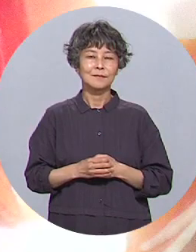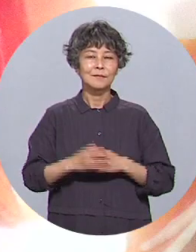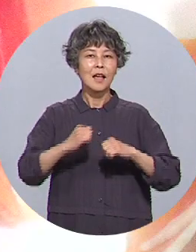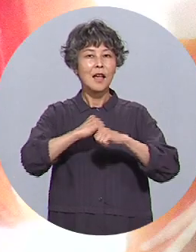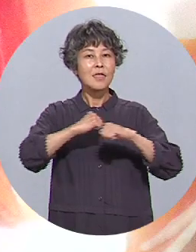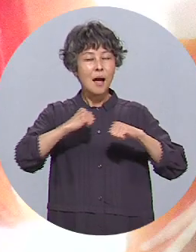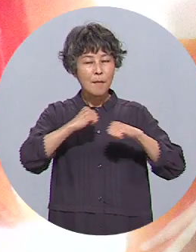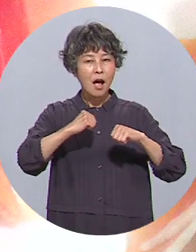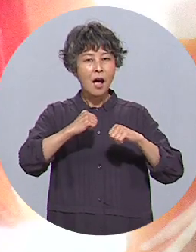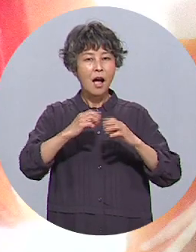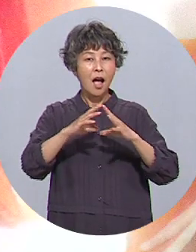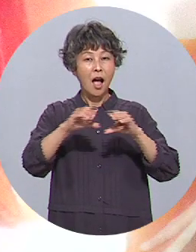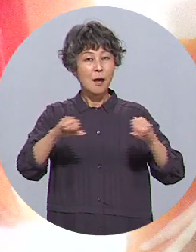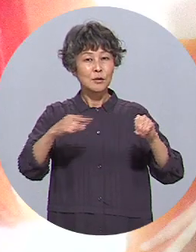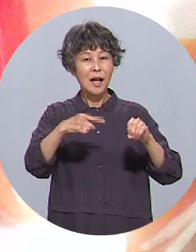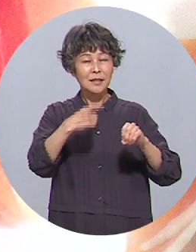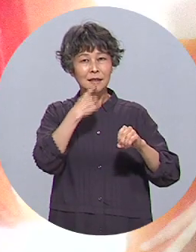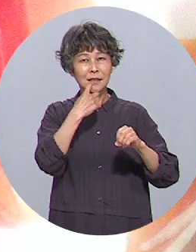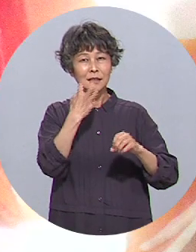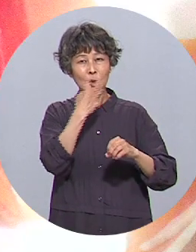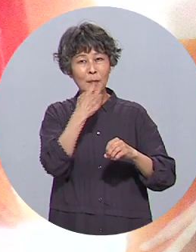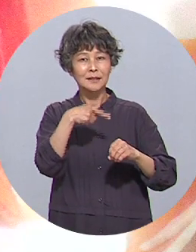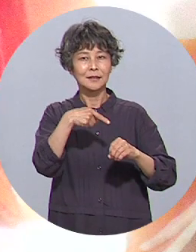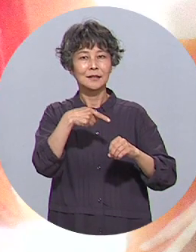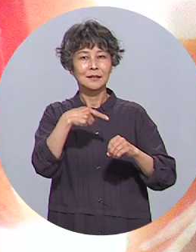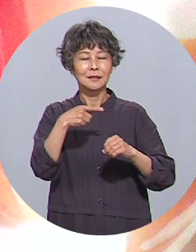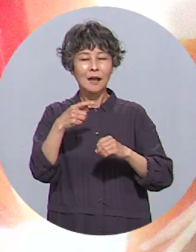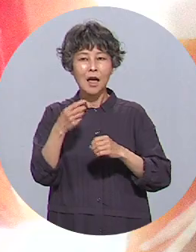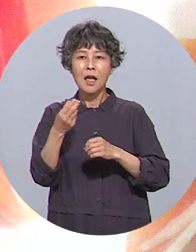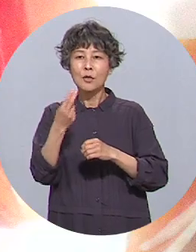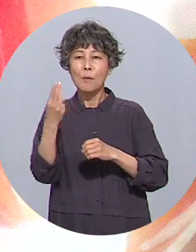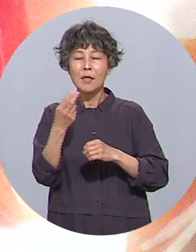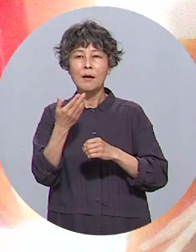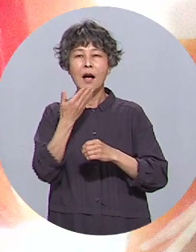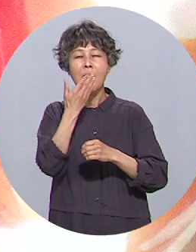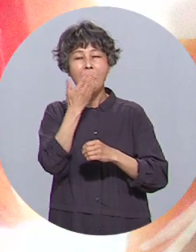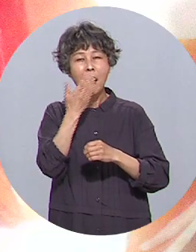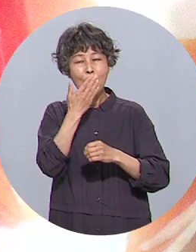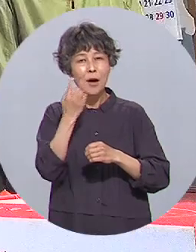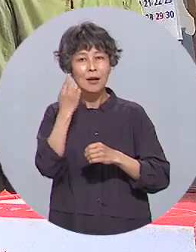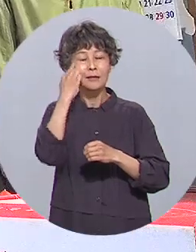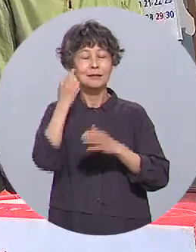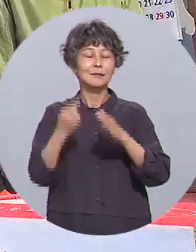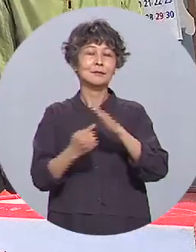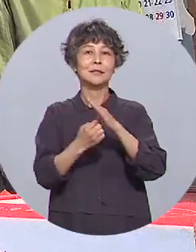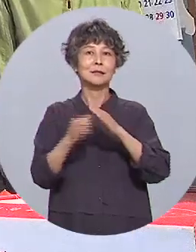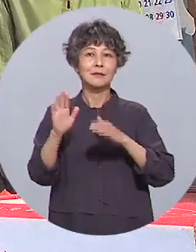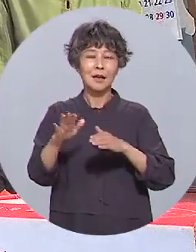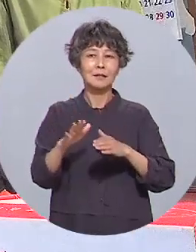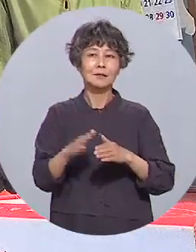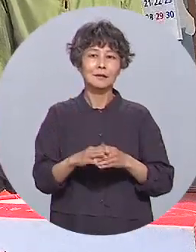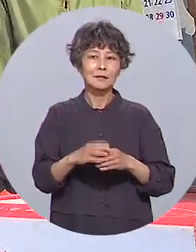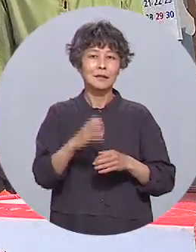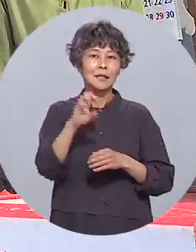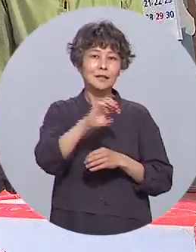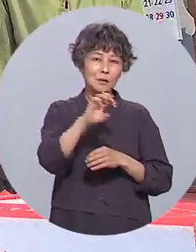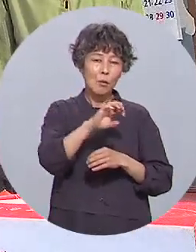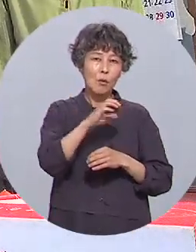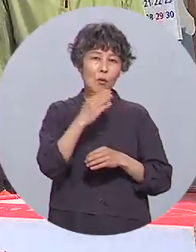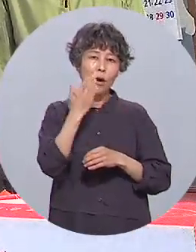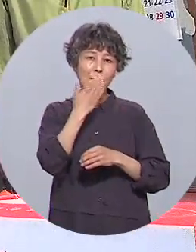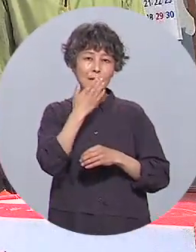生ハムがしょっぱいのでなんかより甘く感じます。 塩味の後に甘さがグッと入ってきますよ